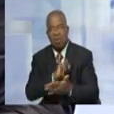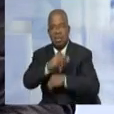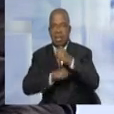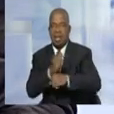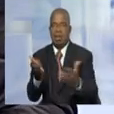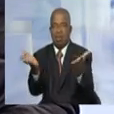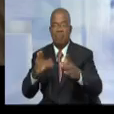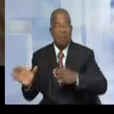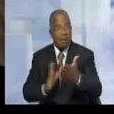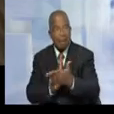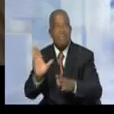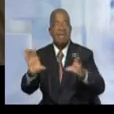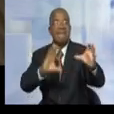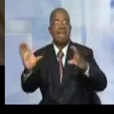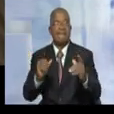Alexis Ouedraogo.